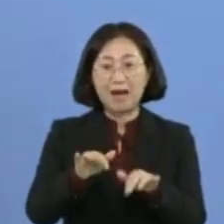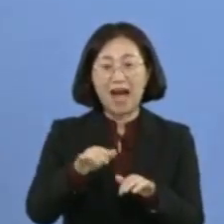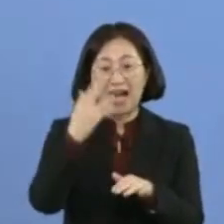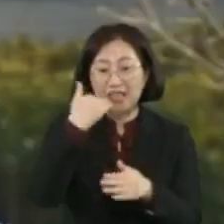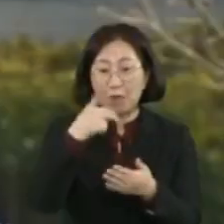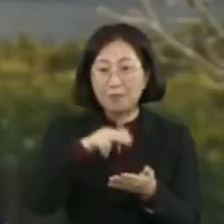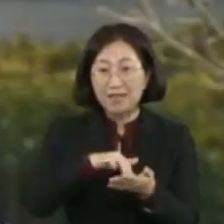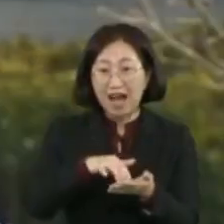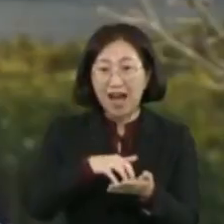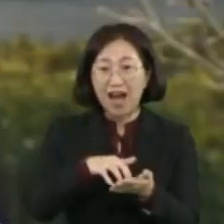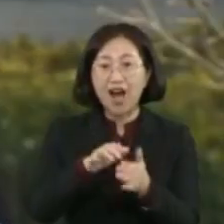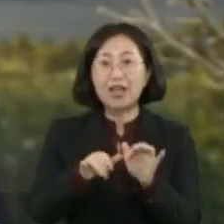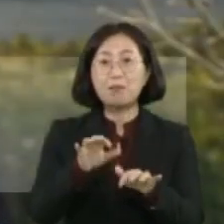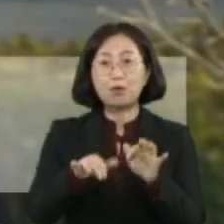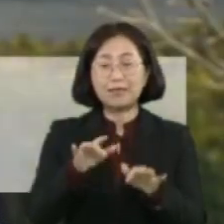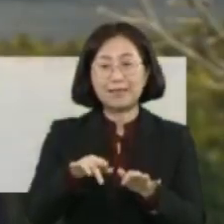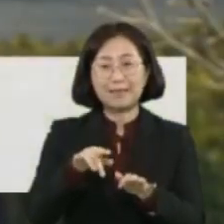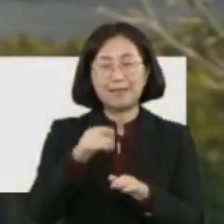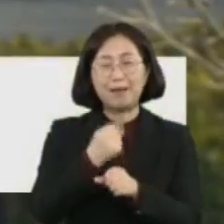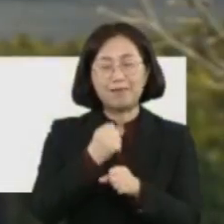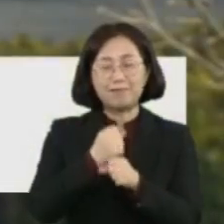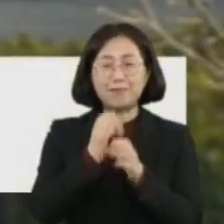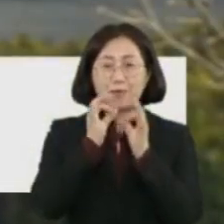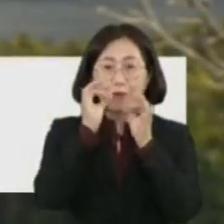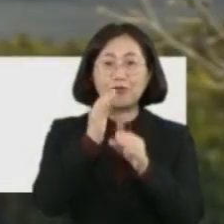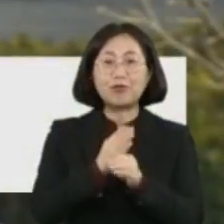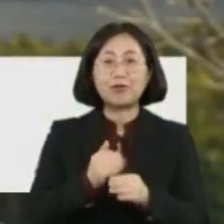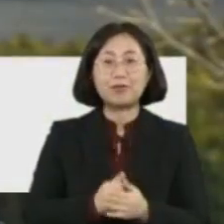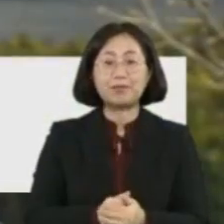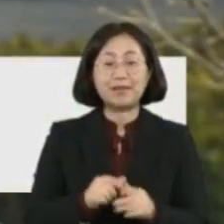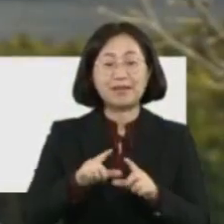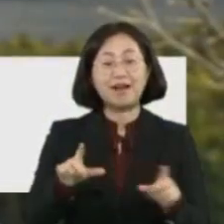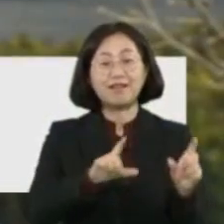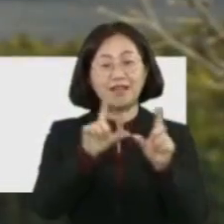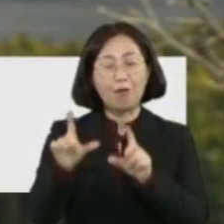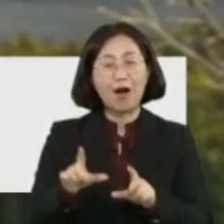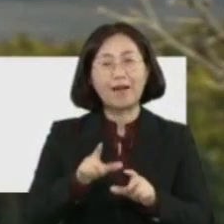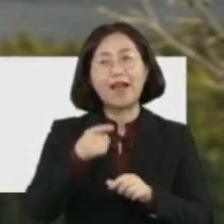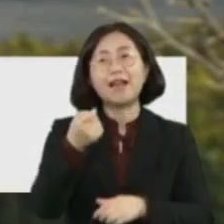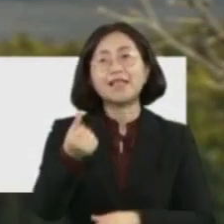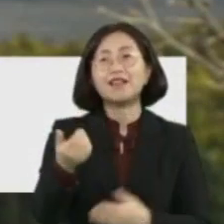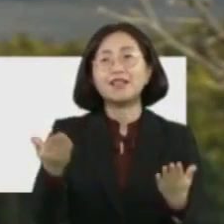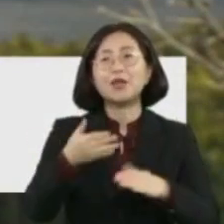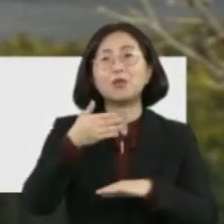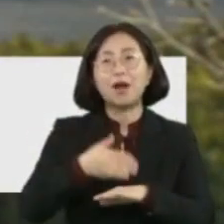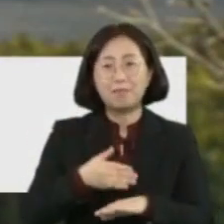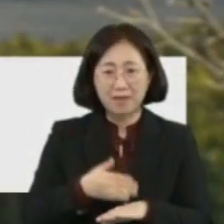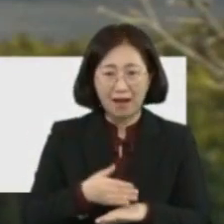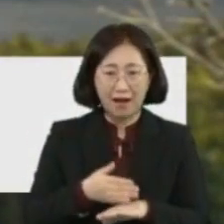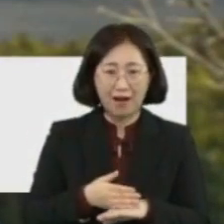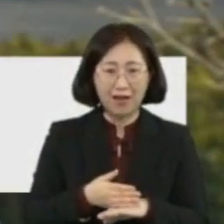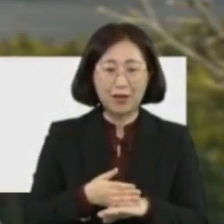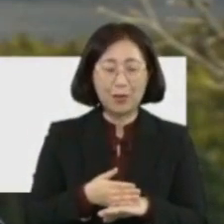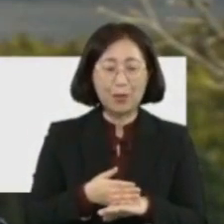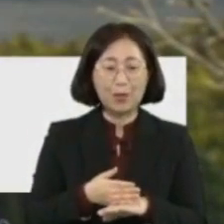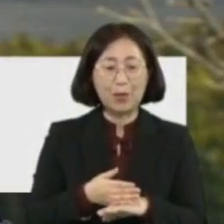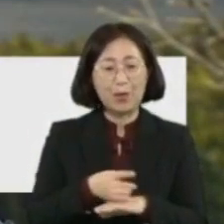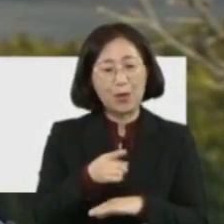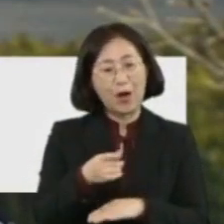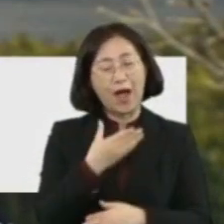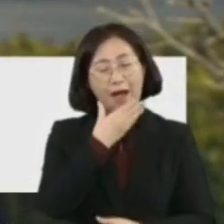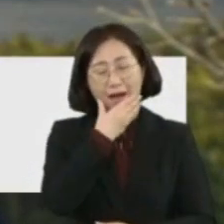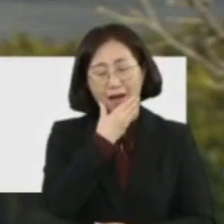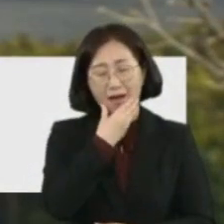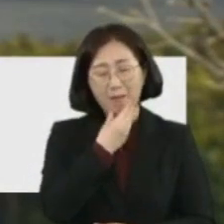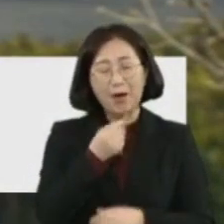중입니다. 일상생활에서 이제 소소한 것들도 괜히 감사하게 다가오고 그런 것들을 좀 더